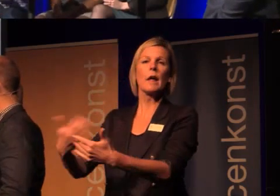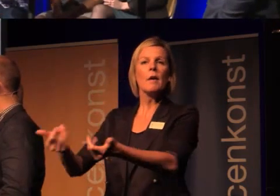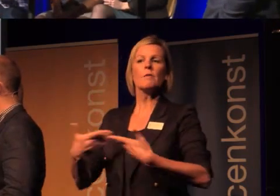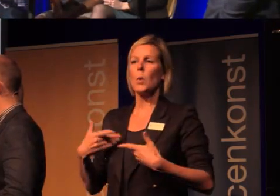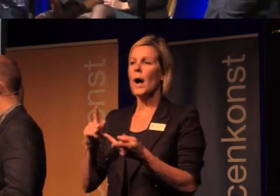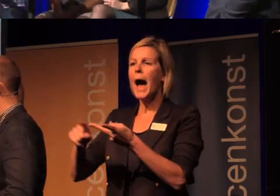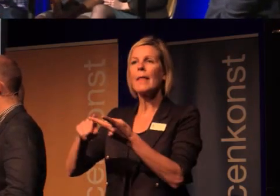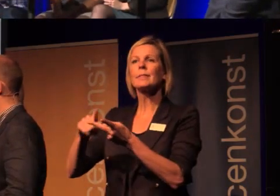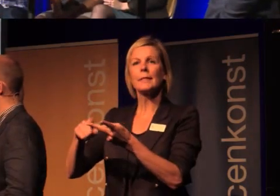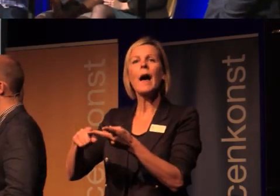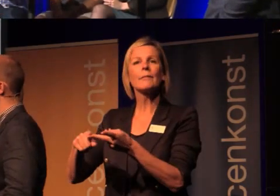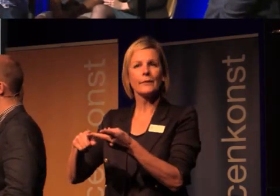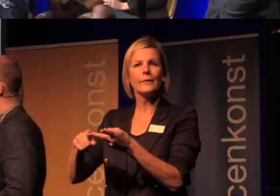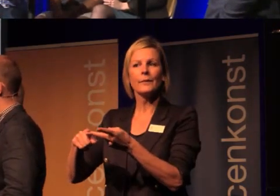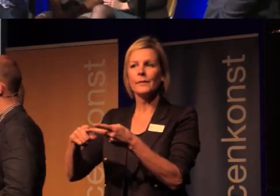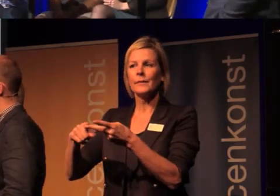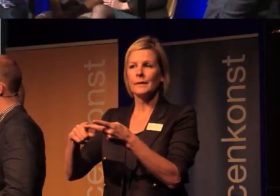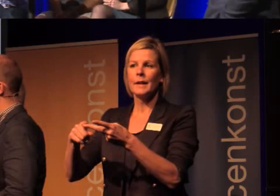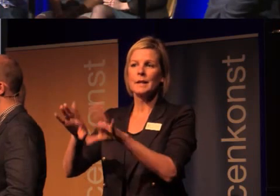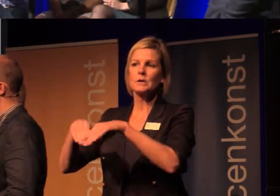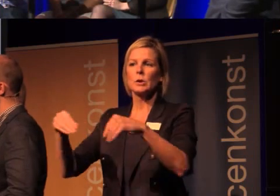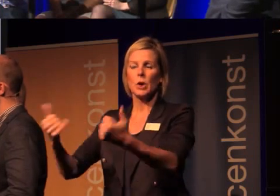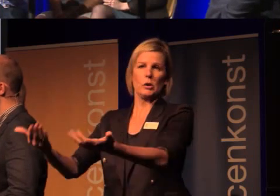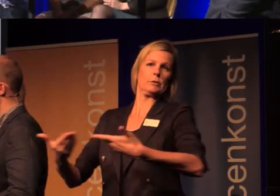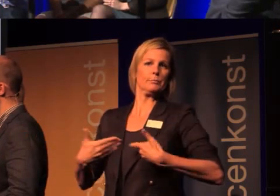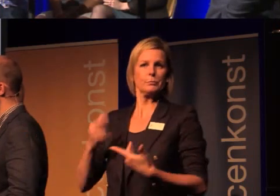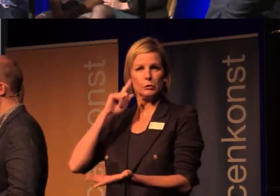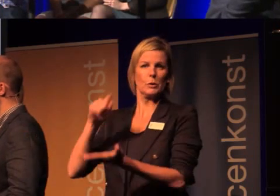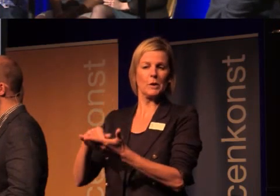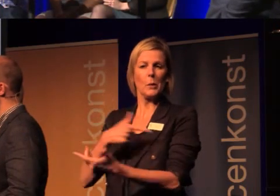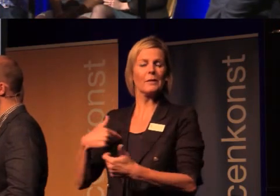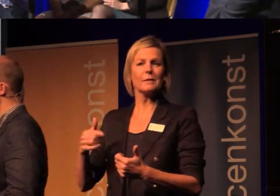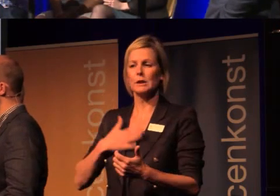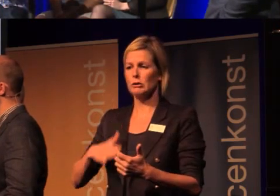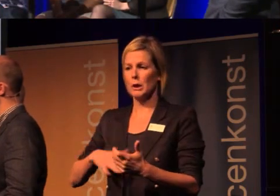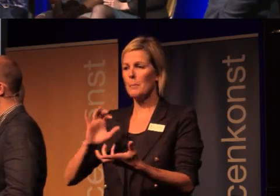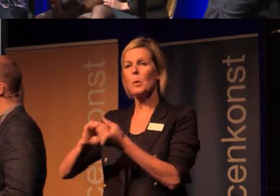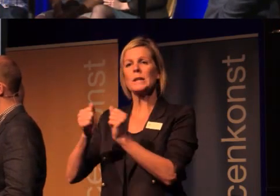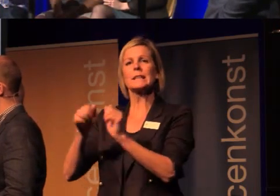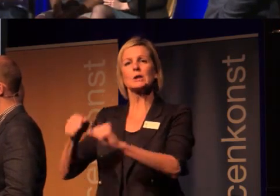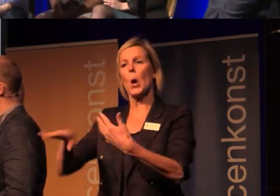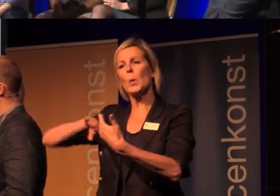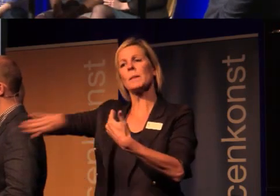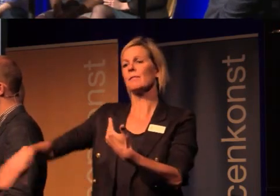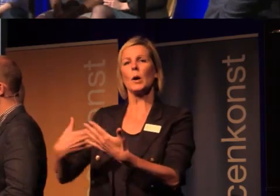vidare. Utan vi tycker att det ska tillåtas att vara ett mål i sig, och politiken ska inte lägga sig så mycket i det där.